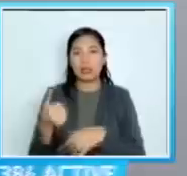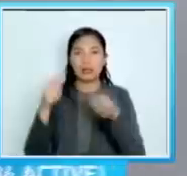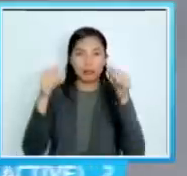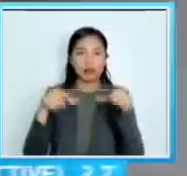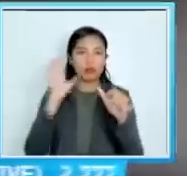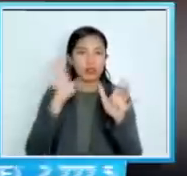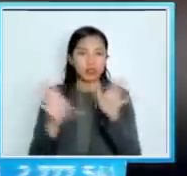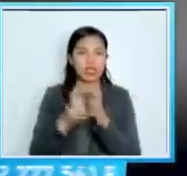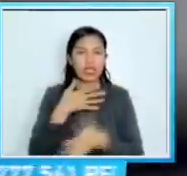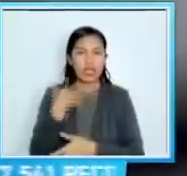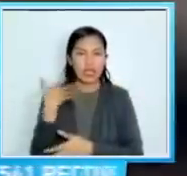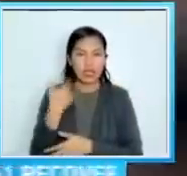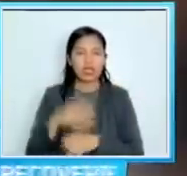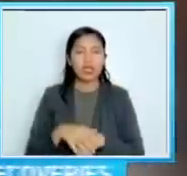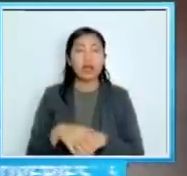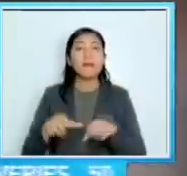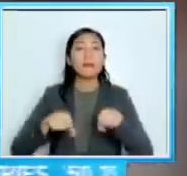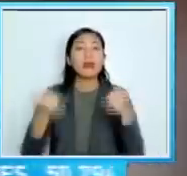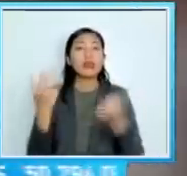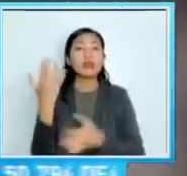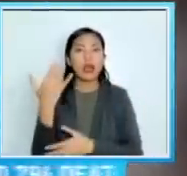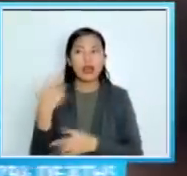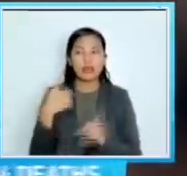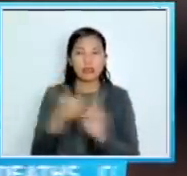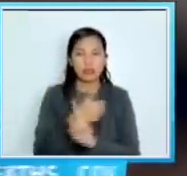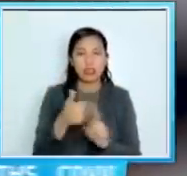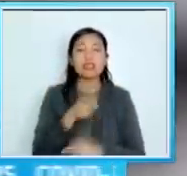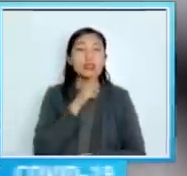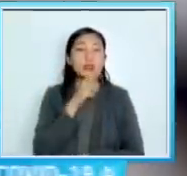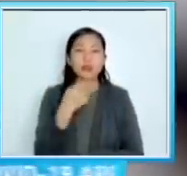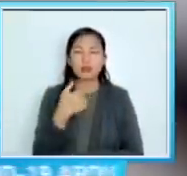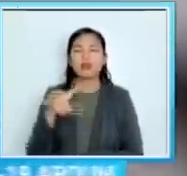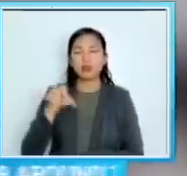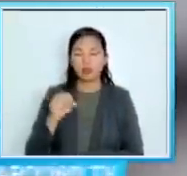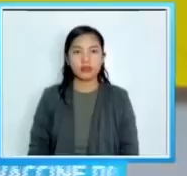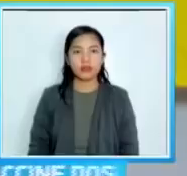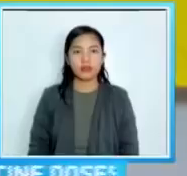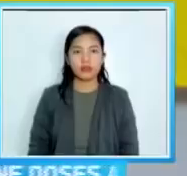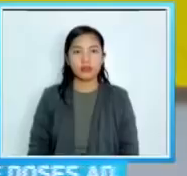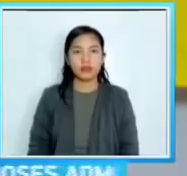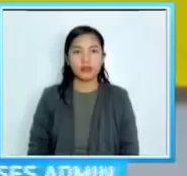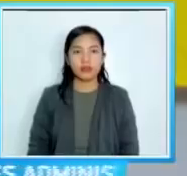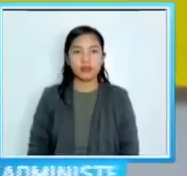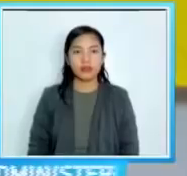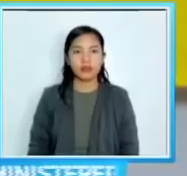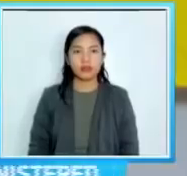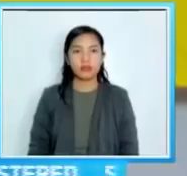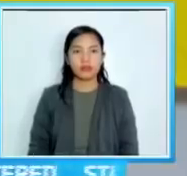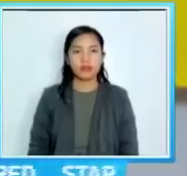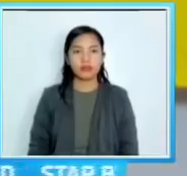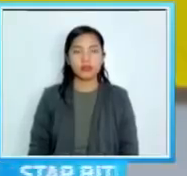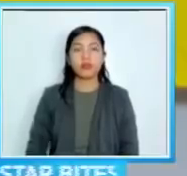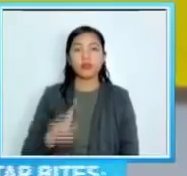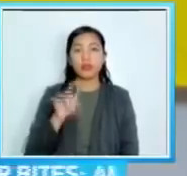dahil sinasaktan siya nito. Aminado naman ang suspect sa kanyang ginawa at nakakulong na siya ngayon. 168 ang